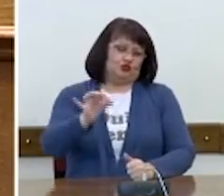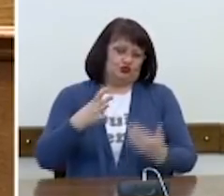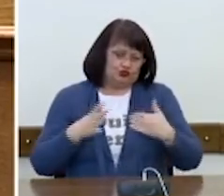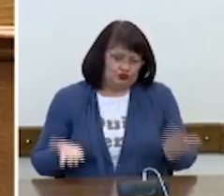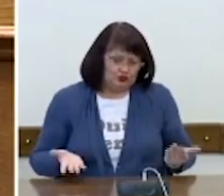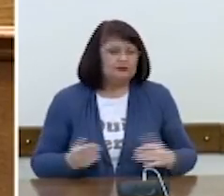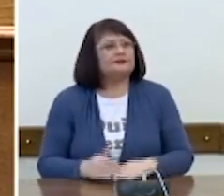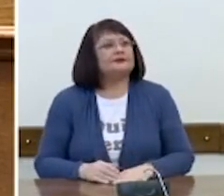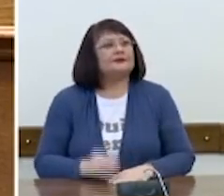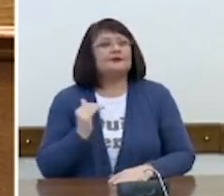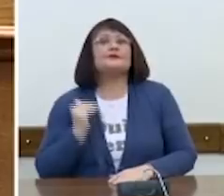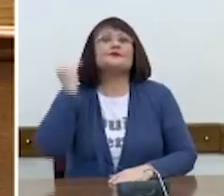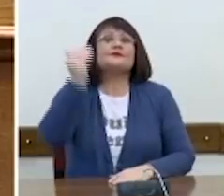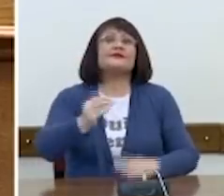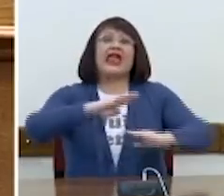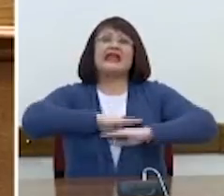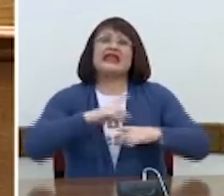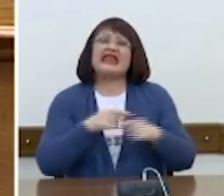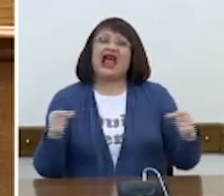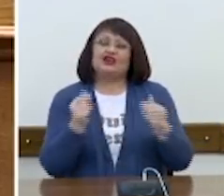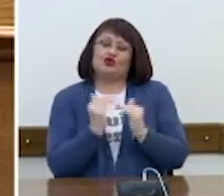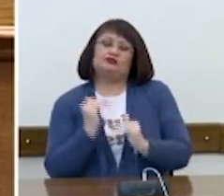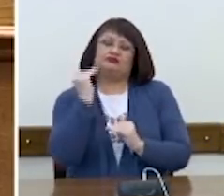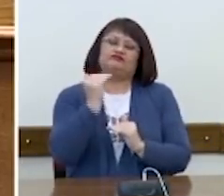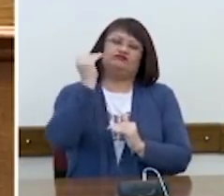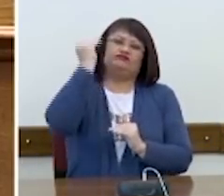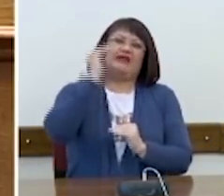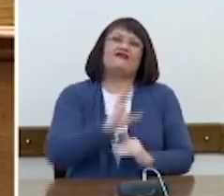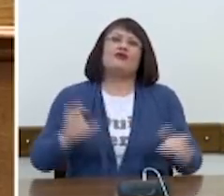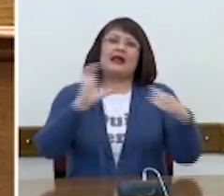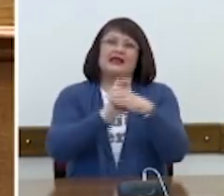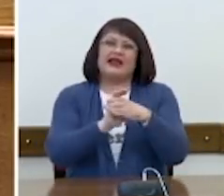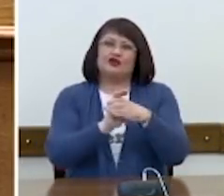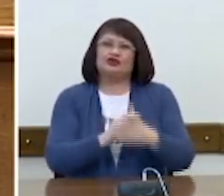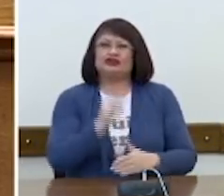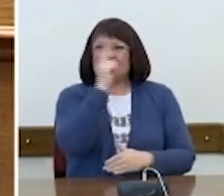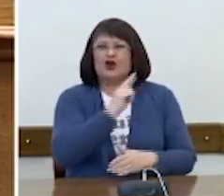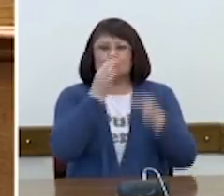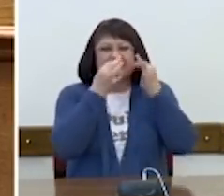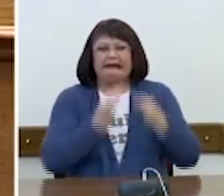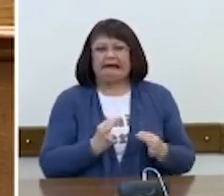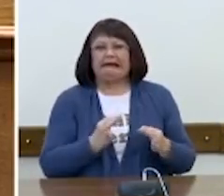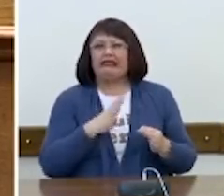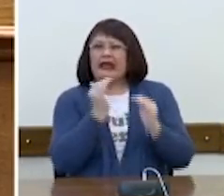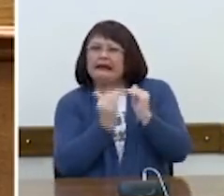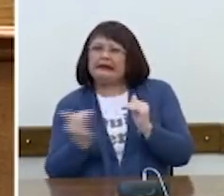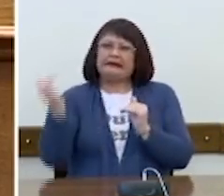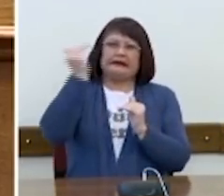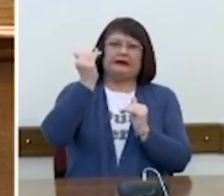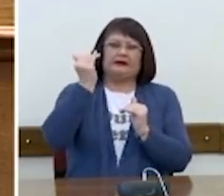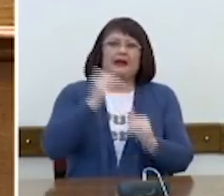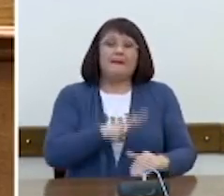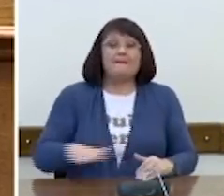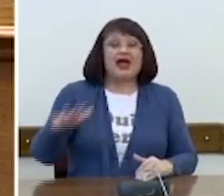στην αναμέτρηση του ΝΑΤΟ και της Ευρωπαϊκής Ένωσης με τη Ρωσία και την Κίνα, που επιδρά έντονα και στην περιοχή